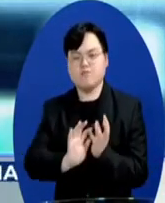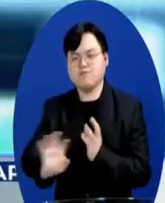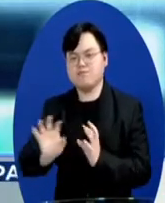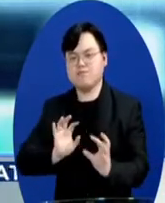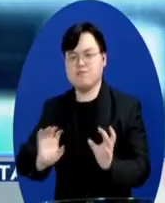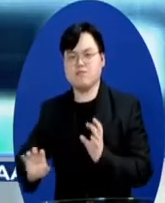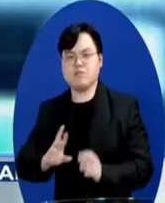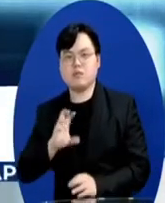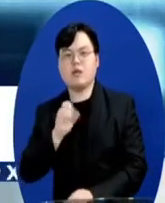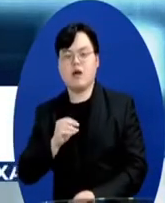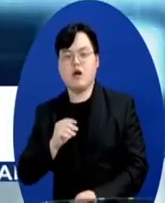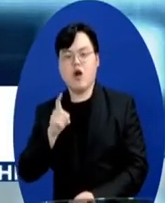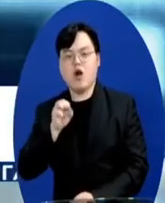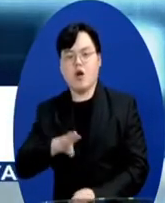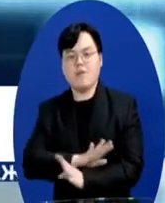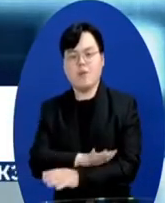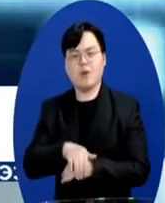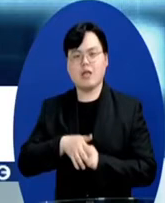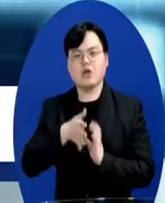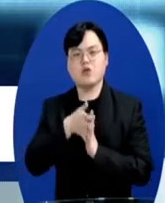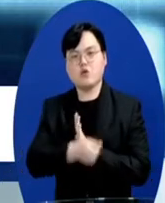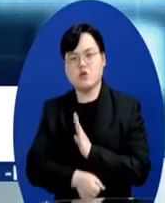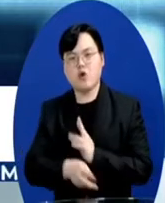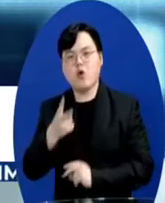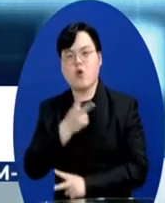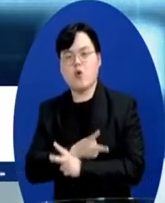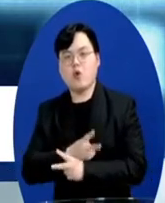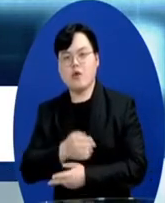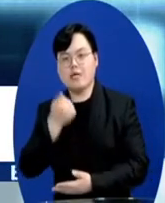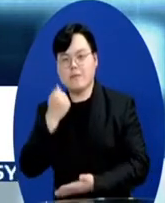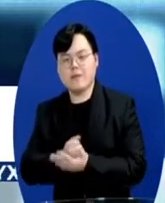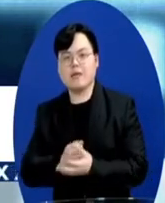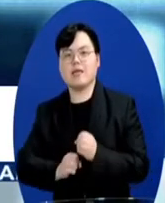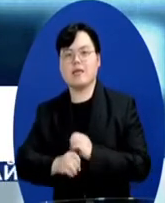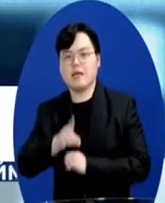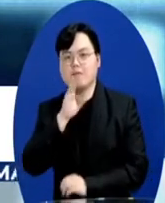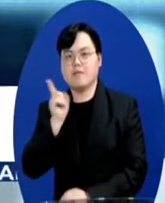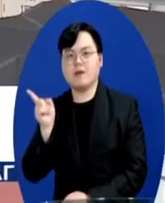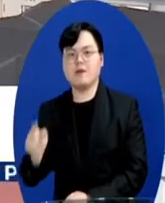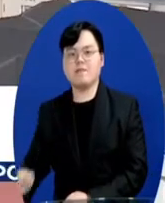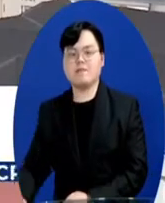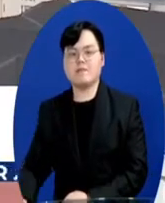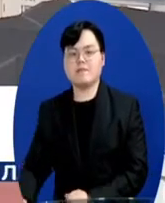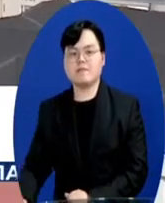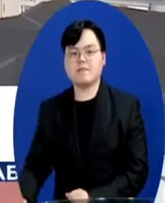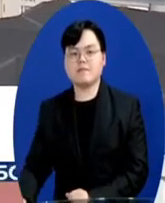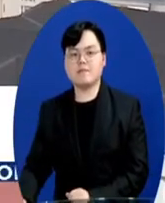төлөвлөлтийг эхлүүлэх, хот бие даасан төсөвтэй болох хуулийн шинжилэл энэ цаг үед албажаад байна.